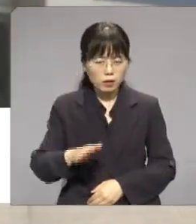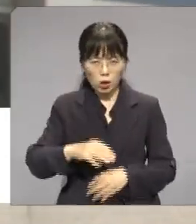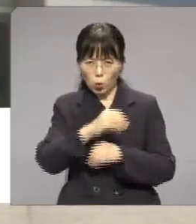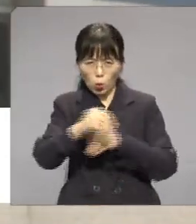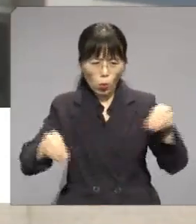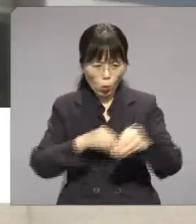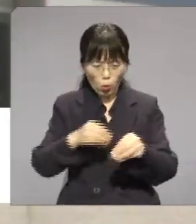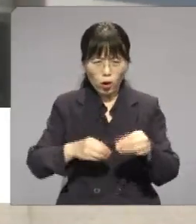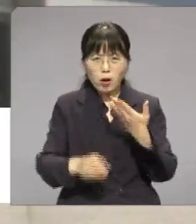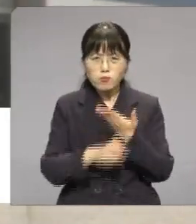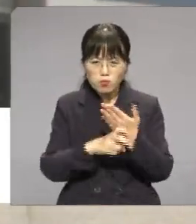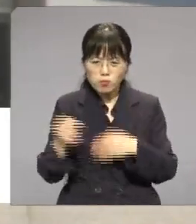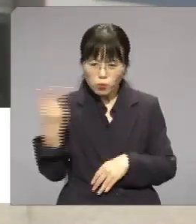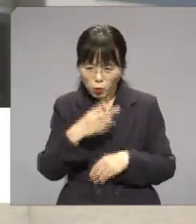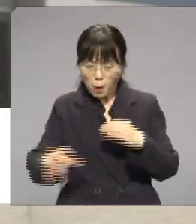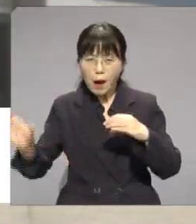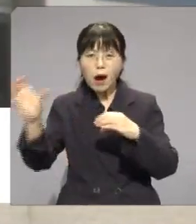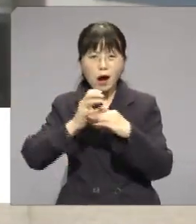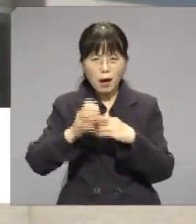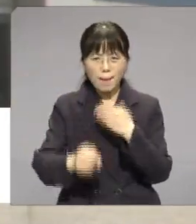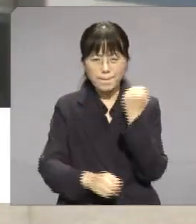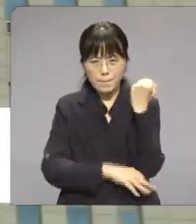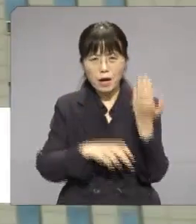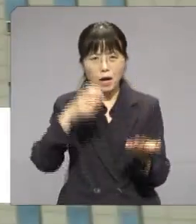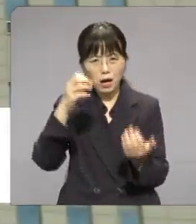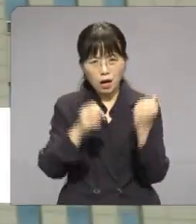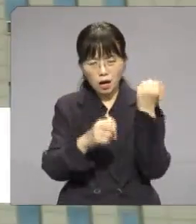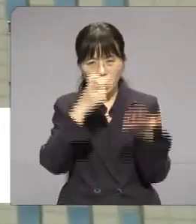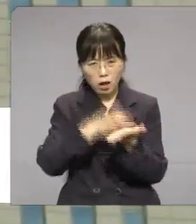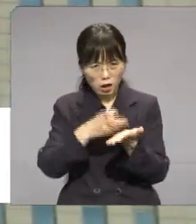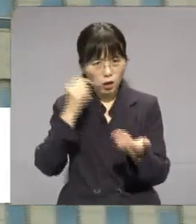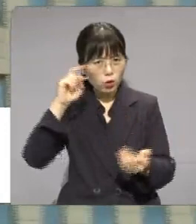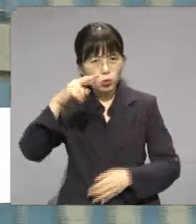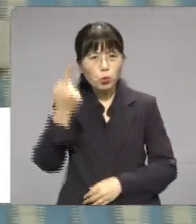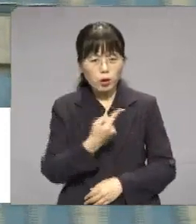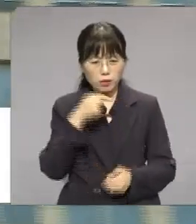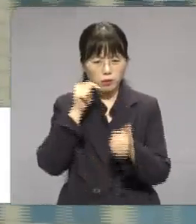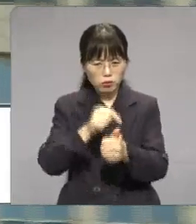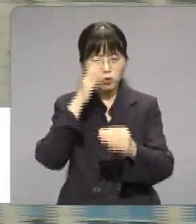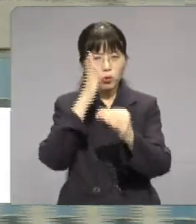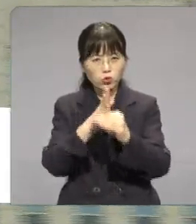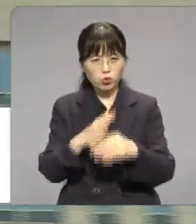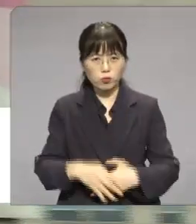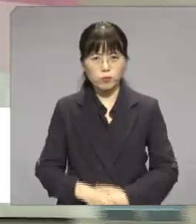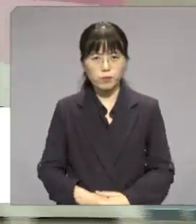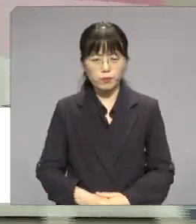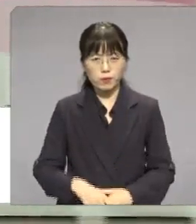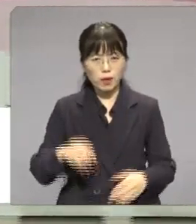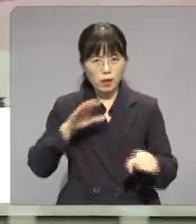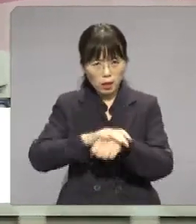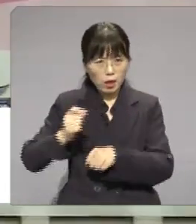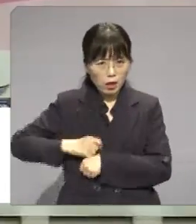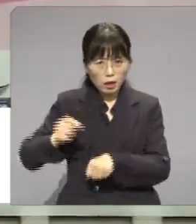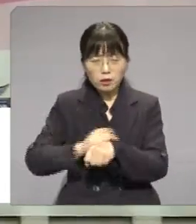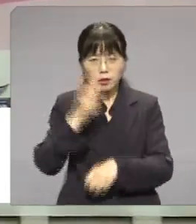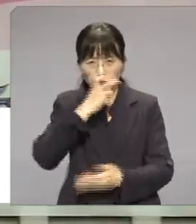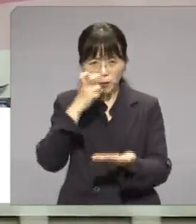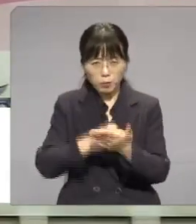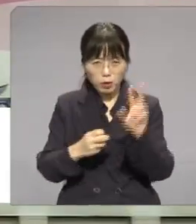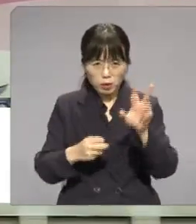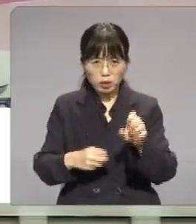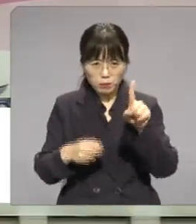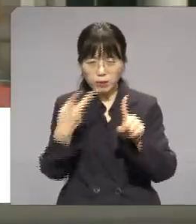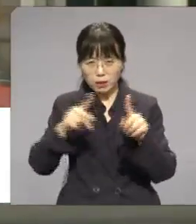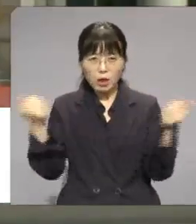오히려 위헌의 위헌을 더한 반헌법적 특검법 되돌아왔다고 지적했습니다 최상병 특검법은 앞서 21대